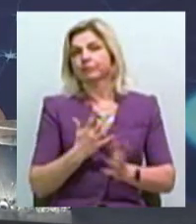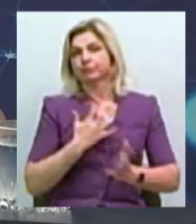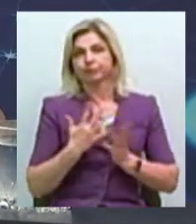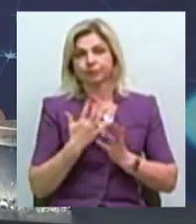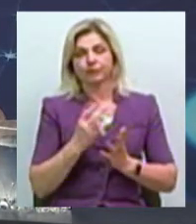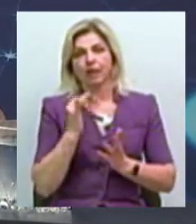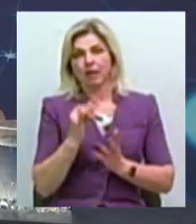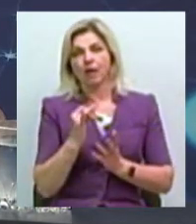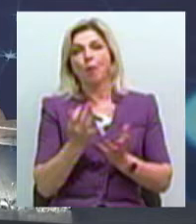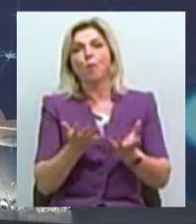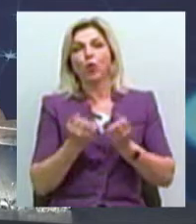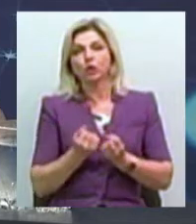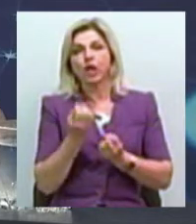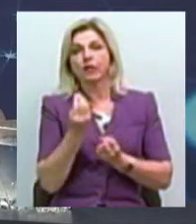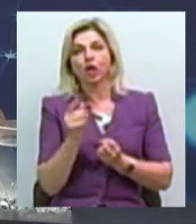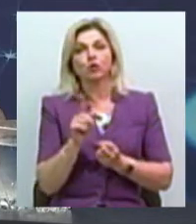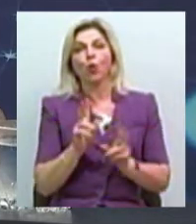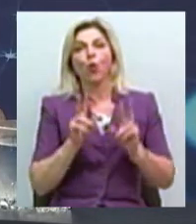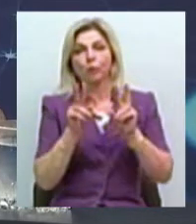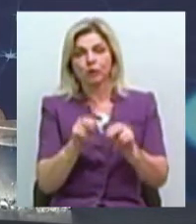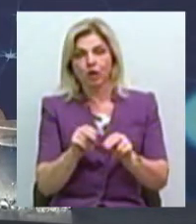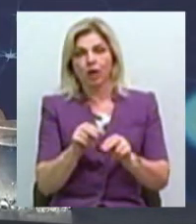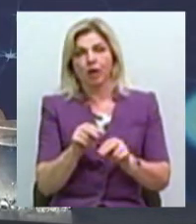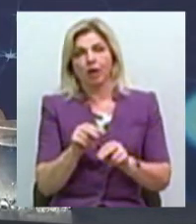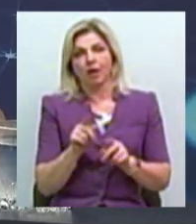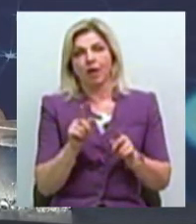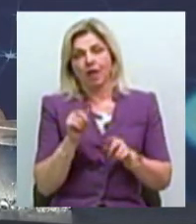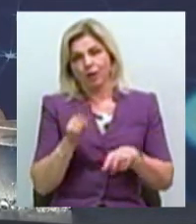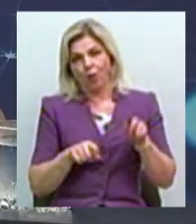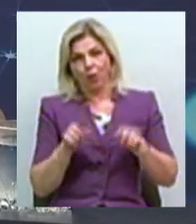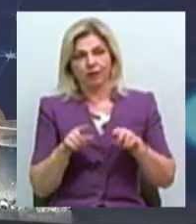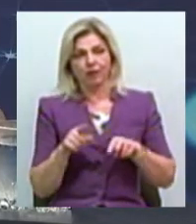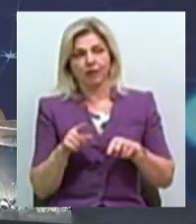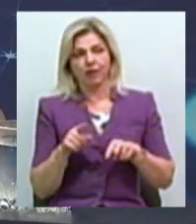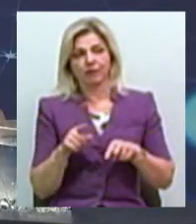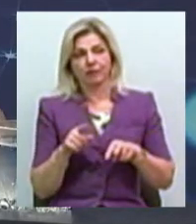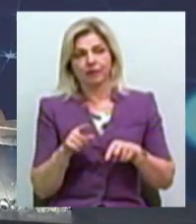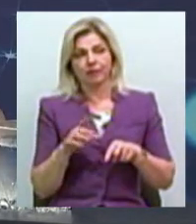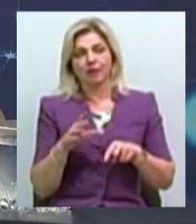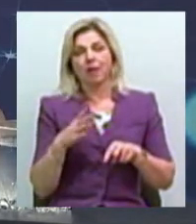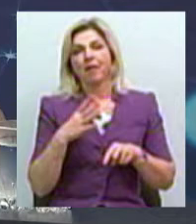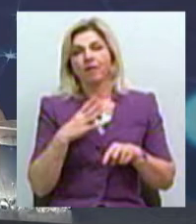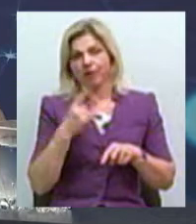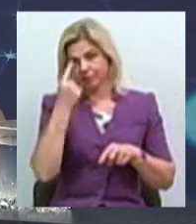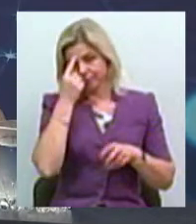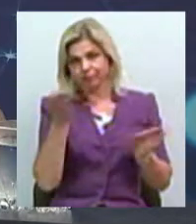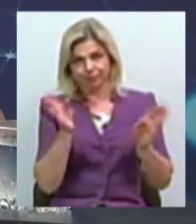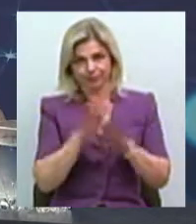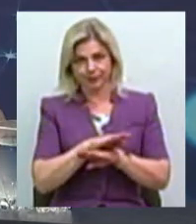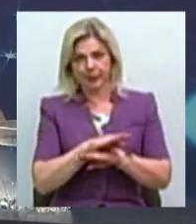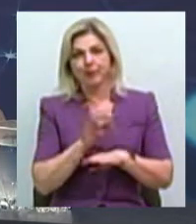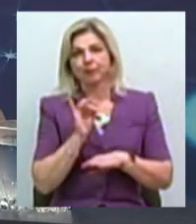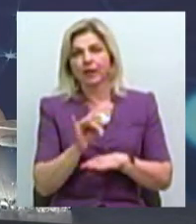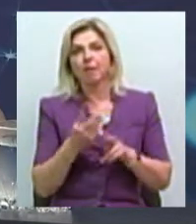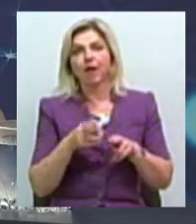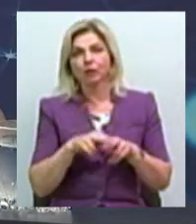ті кошти, які пропонуються, да, ту заробітну плату, вони інколи раціо трошки з емоцією не співпадають. Тому дійсно